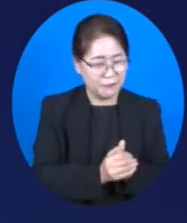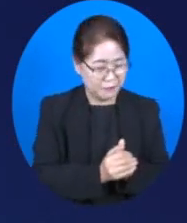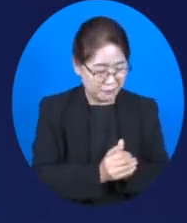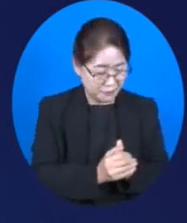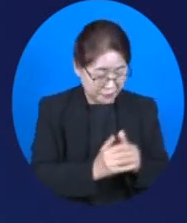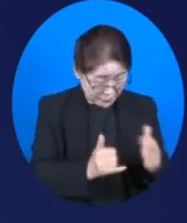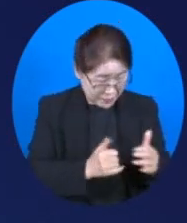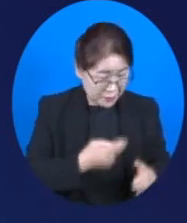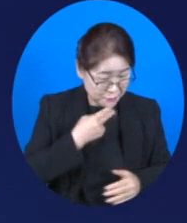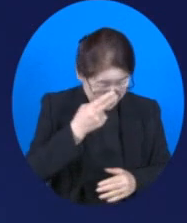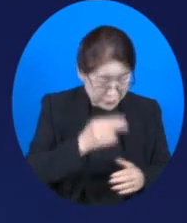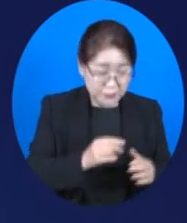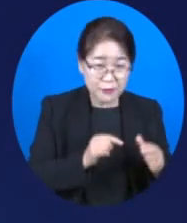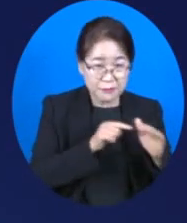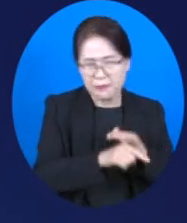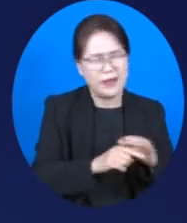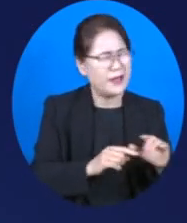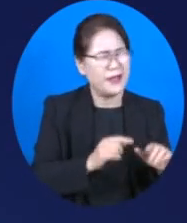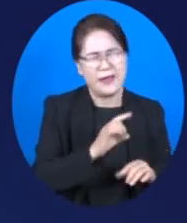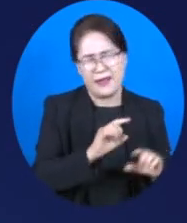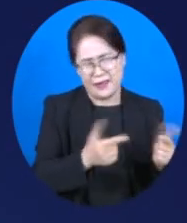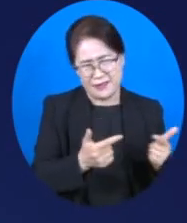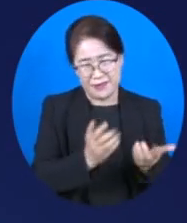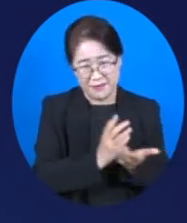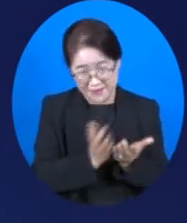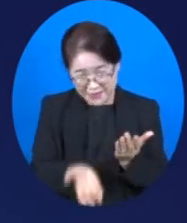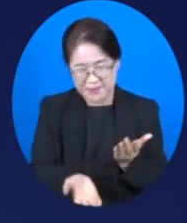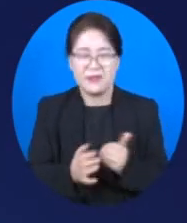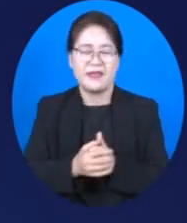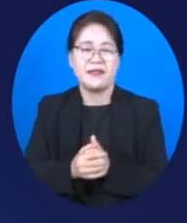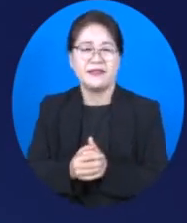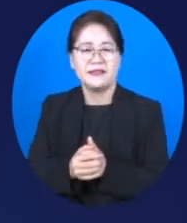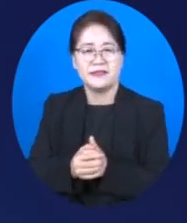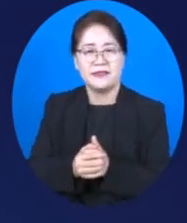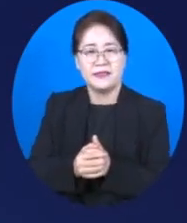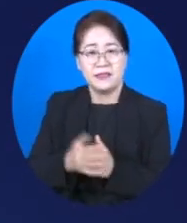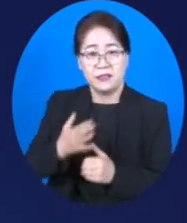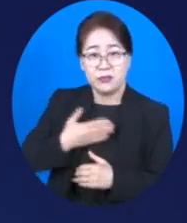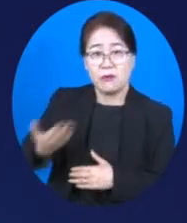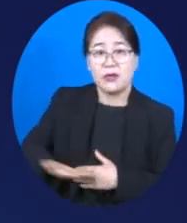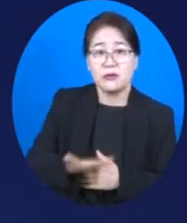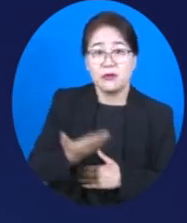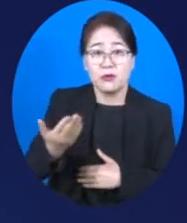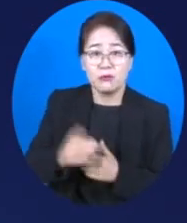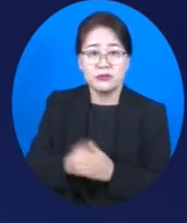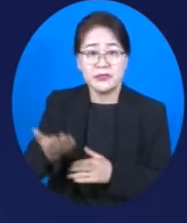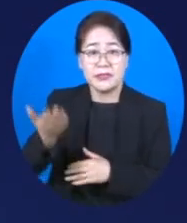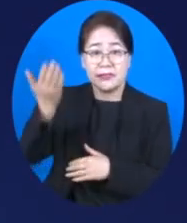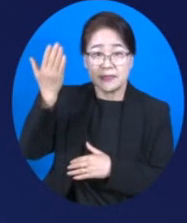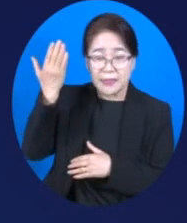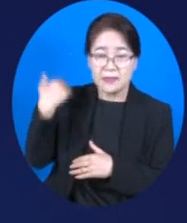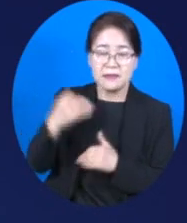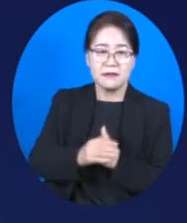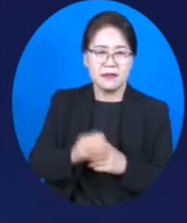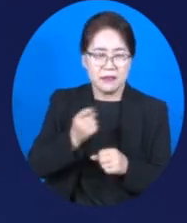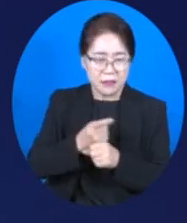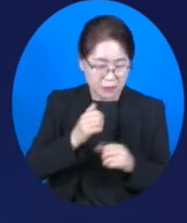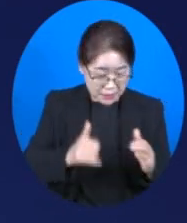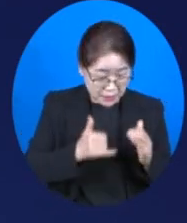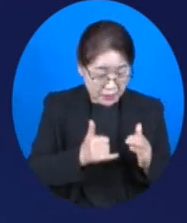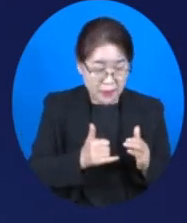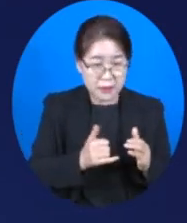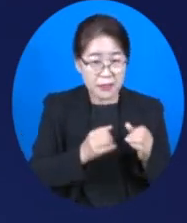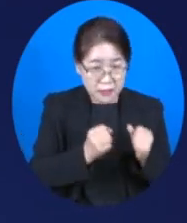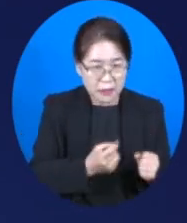얘기가 아니지요. 예? 이 말은 저와 여러분이 과거에 이미 세상에